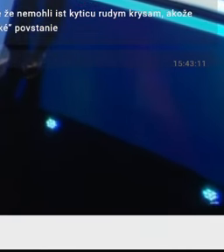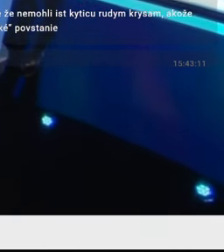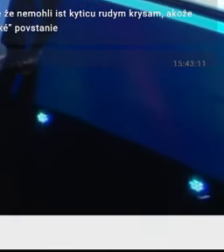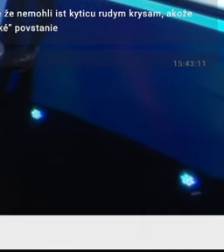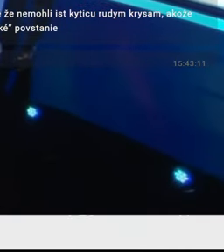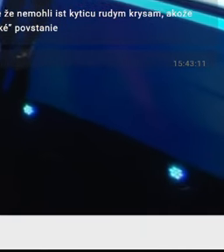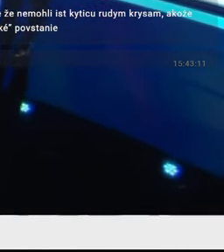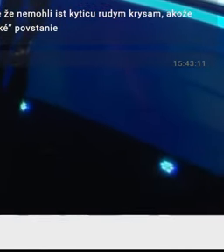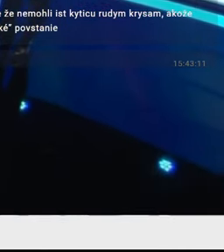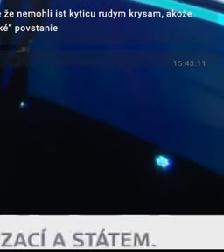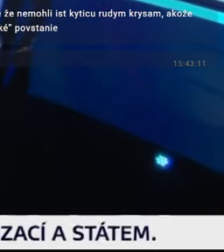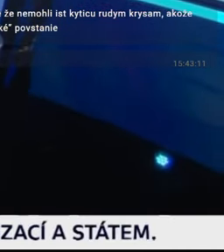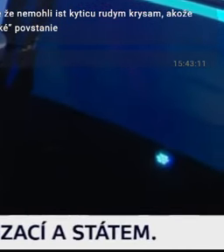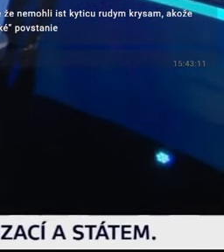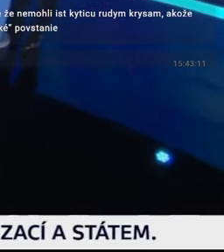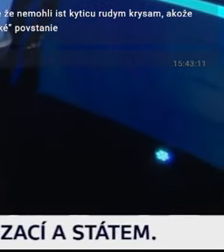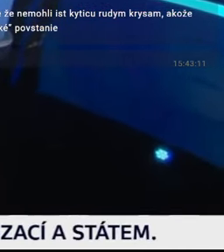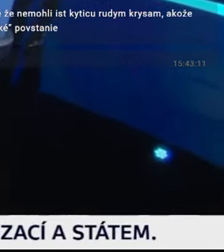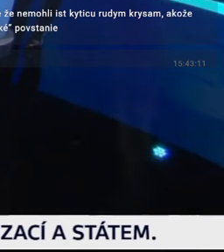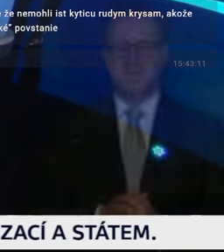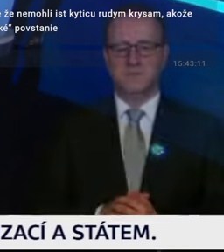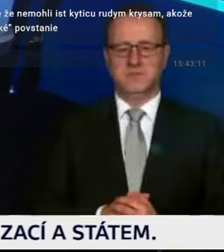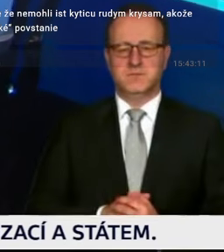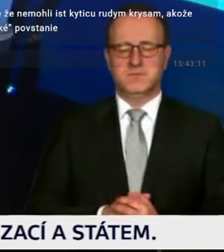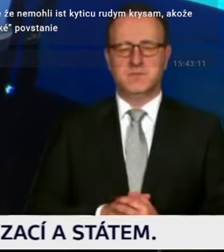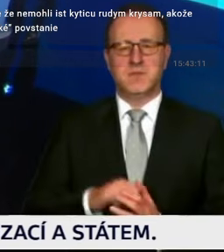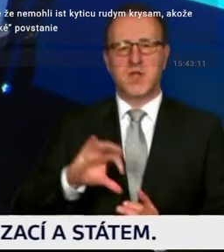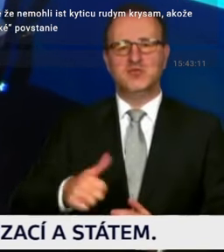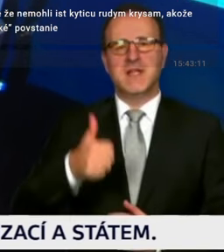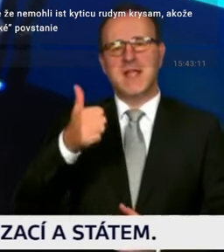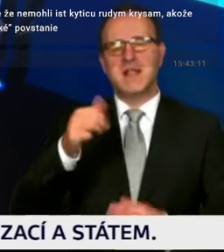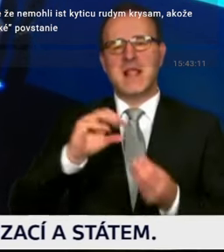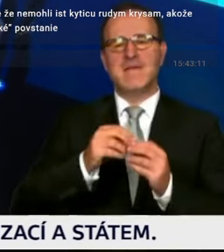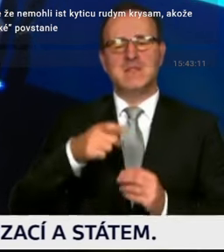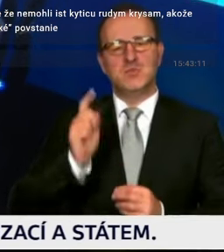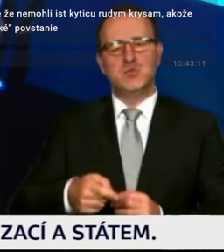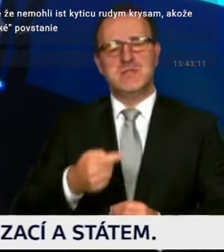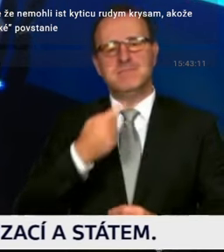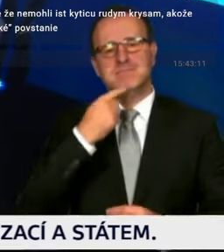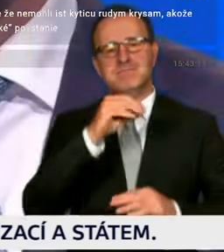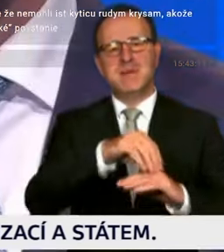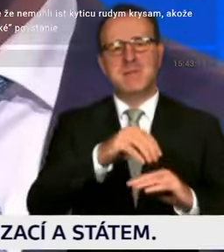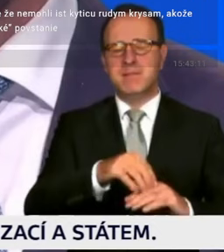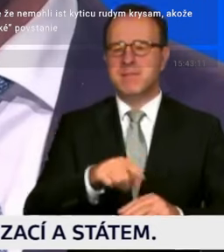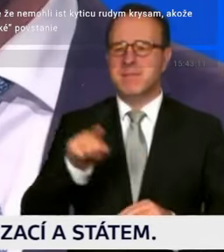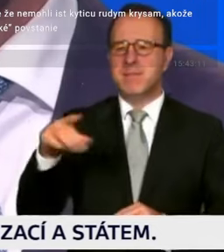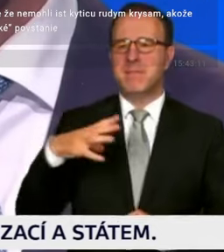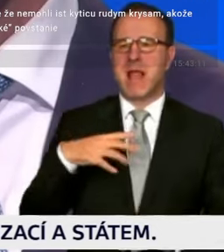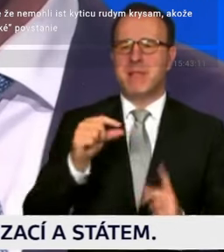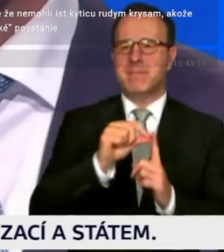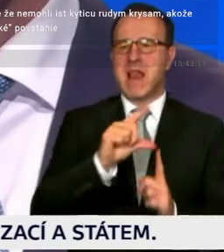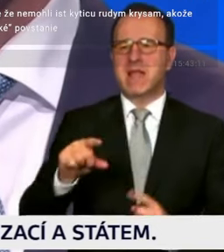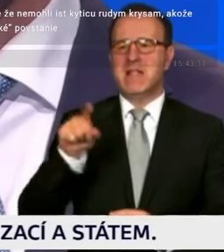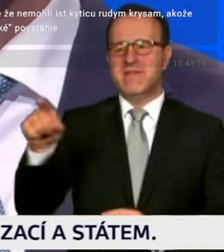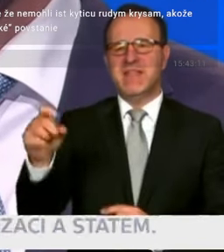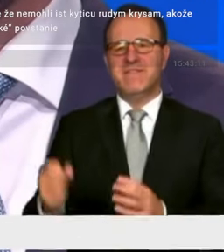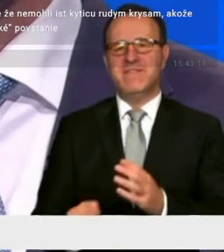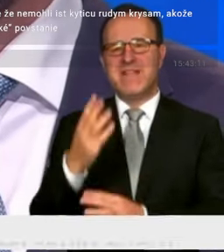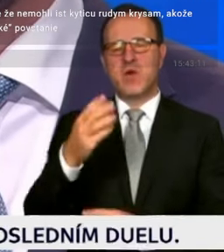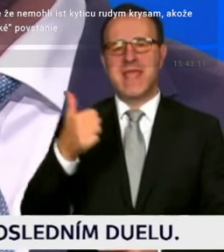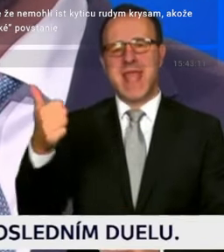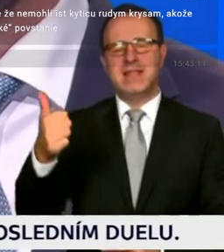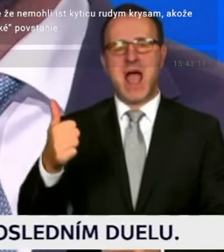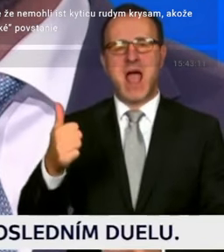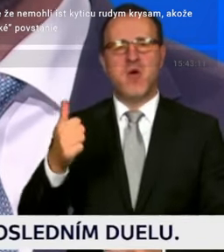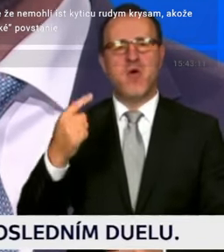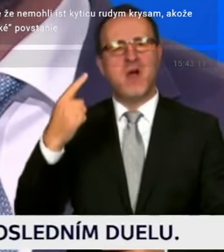priestor vy tu vytvárate jednu strašne pokrivenú fikciu keď vy hovoríte A to máte z vašej príručky že